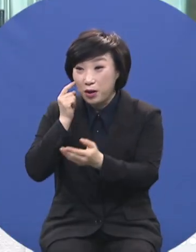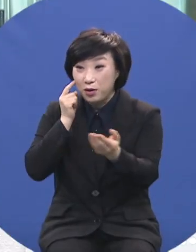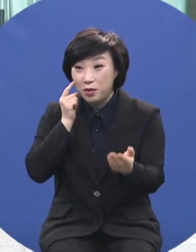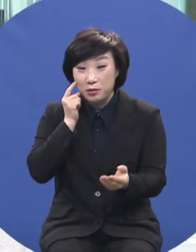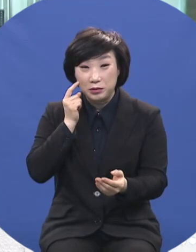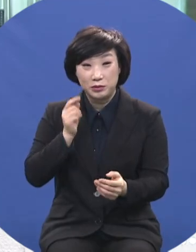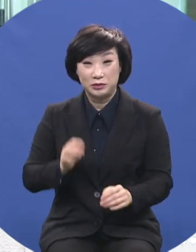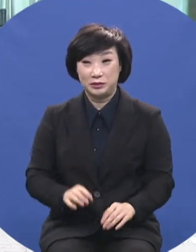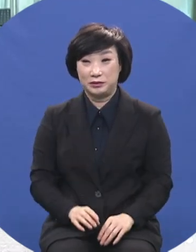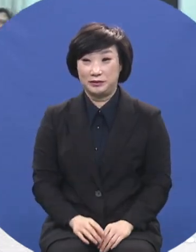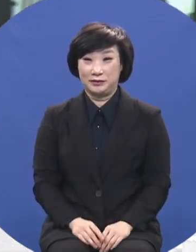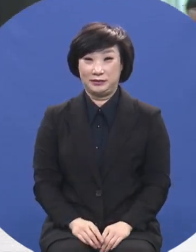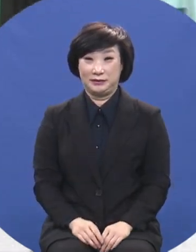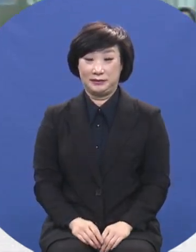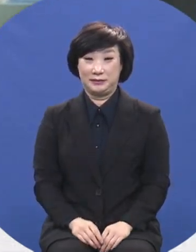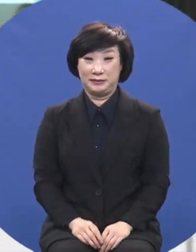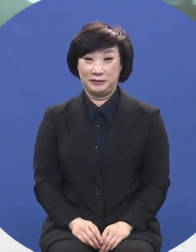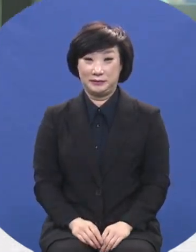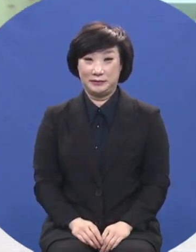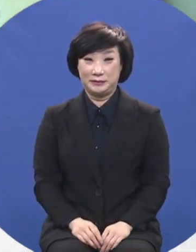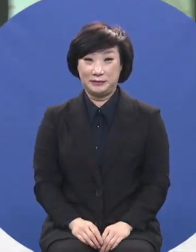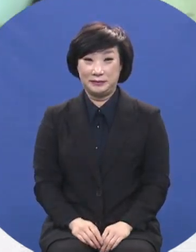사람이. 응?